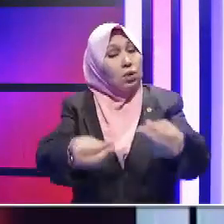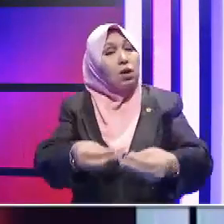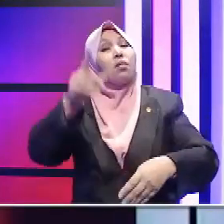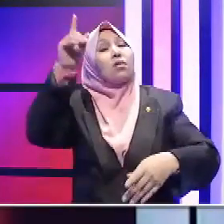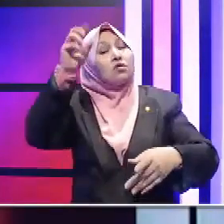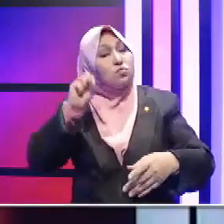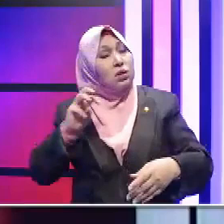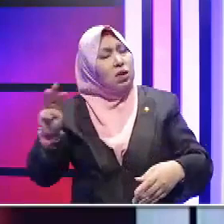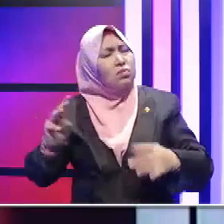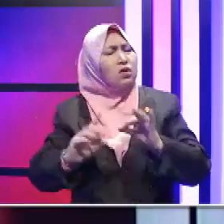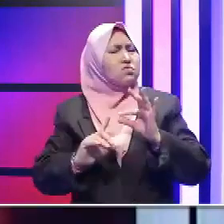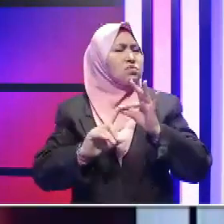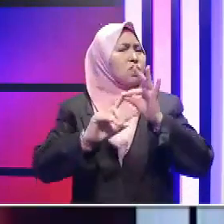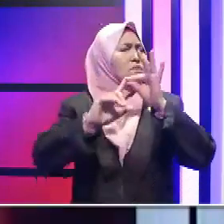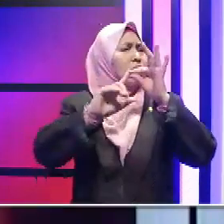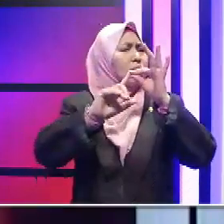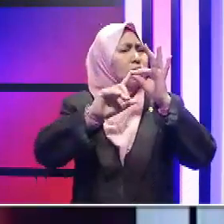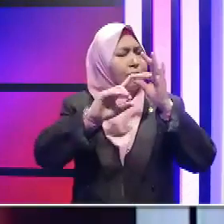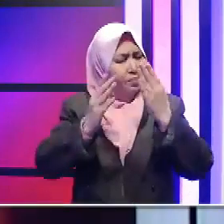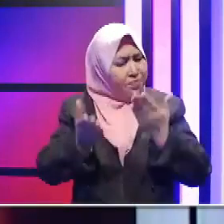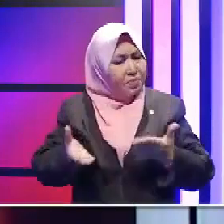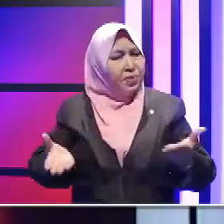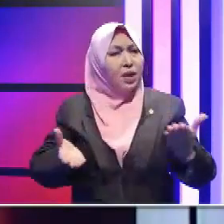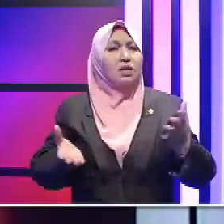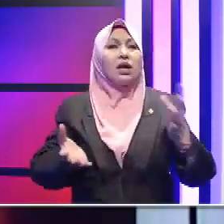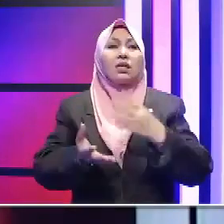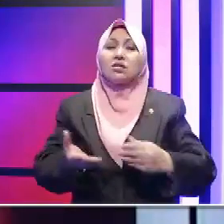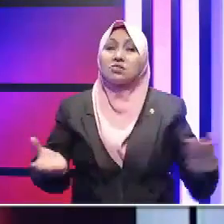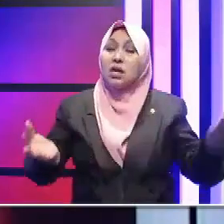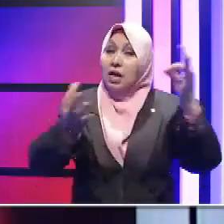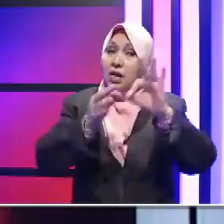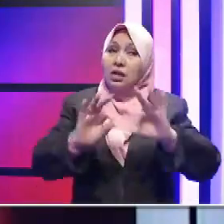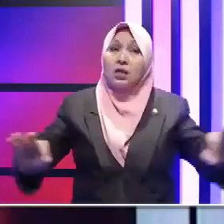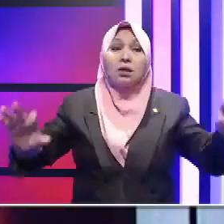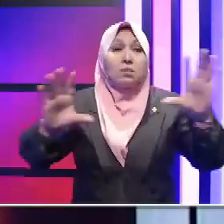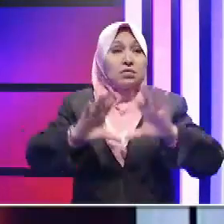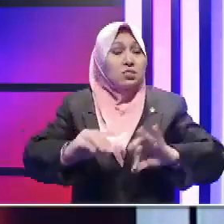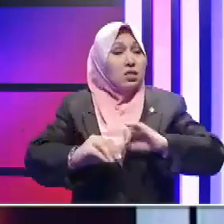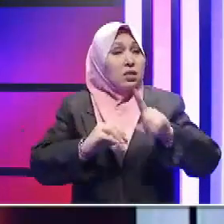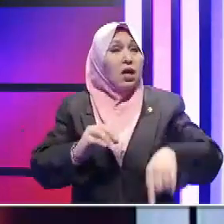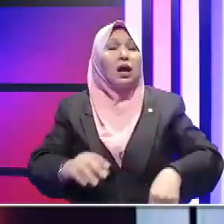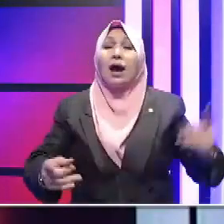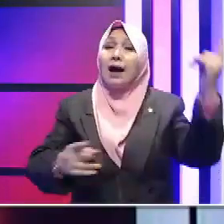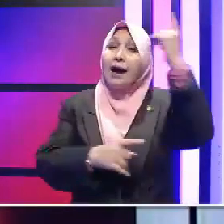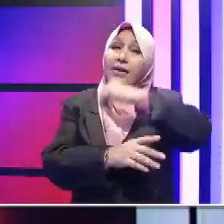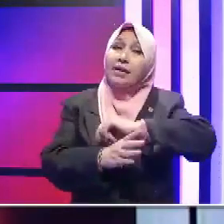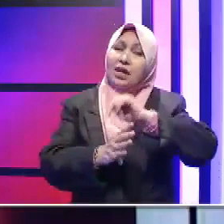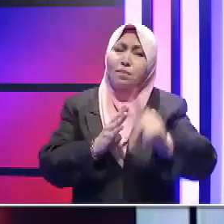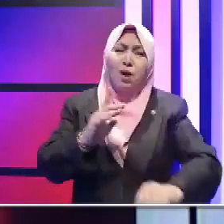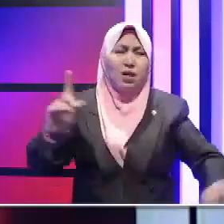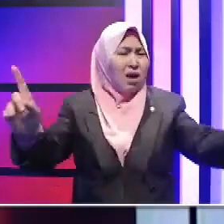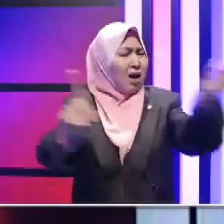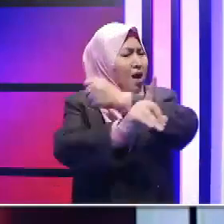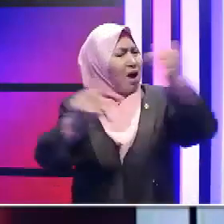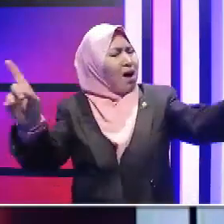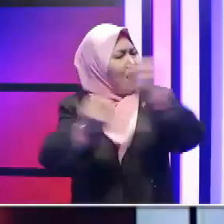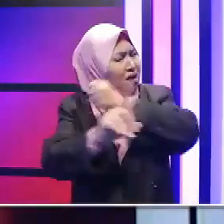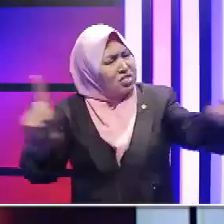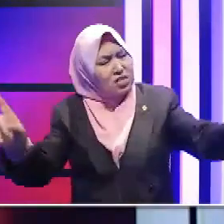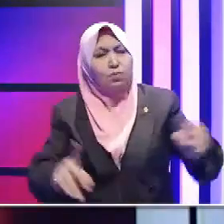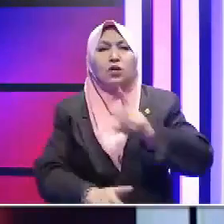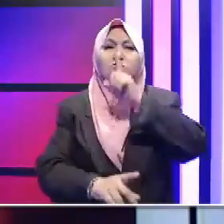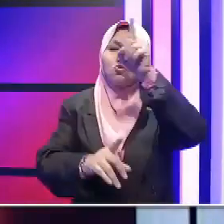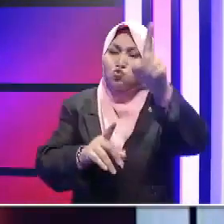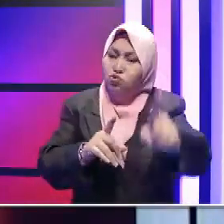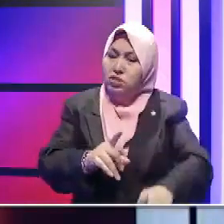ta'ala secara trik disebutkan juga disini dan disini ayat ini menceritakan tentang keadaan hari kiamat tentang azab yang pasti akan berlaku